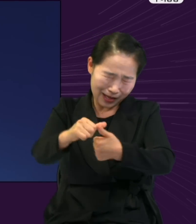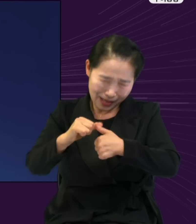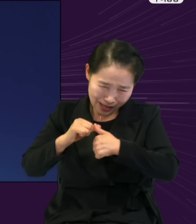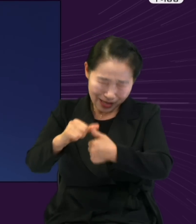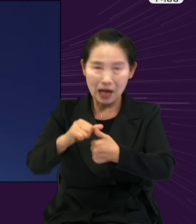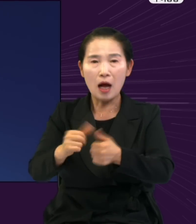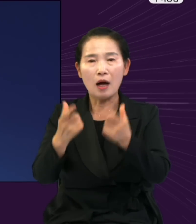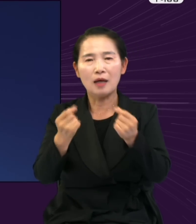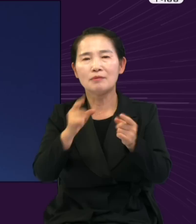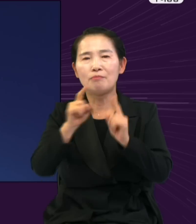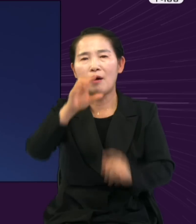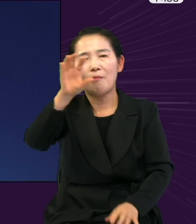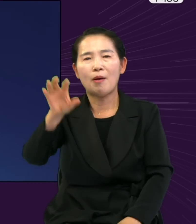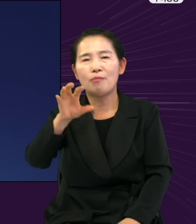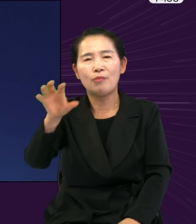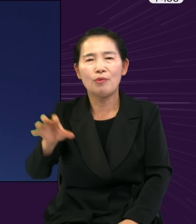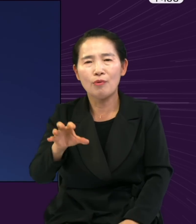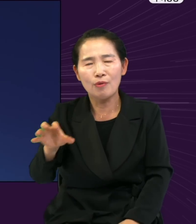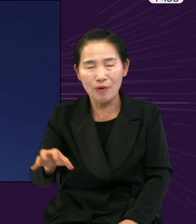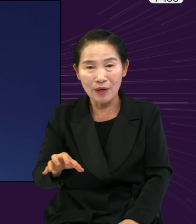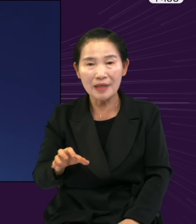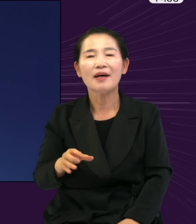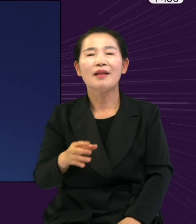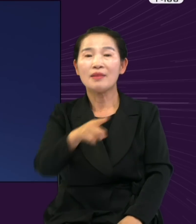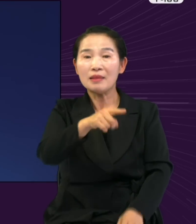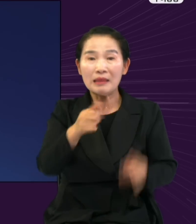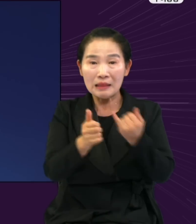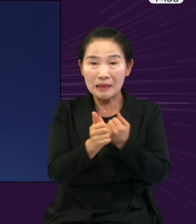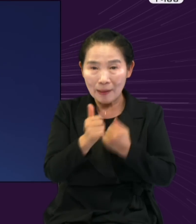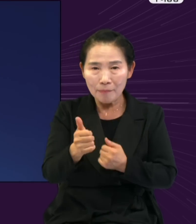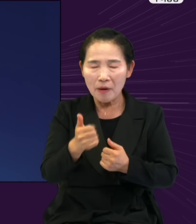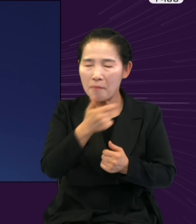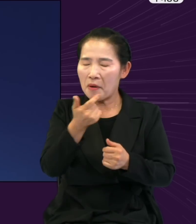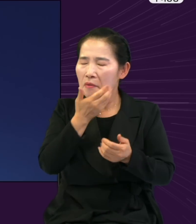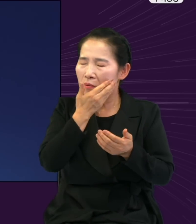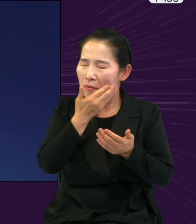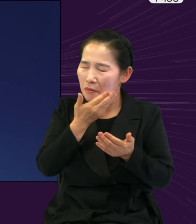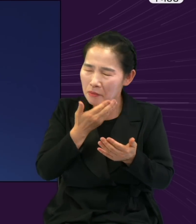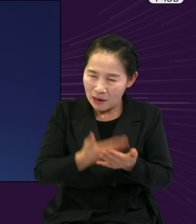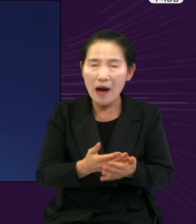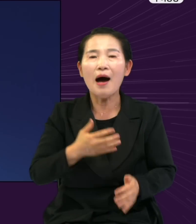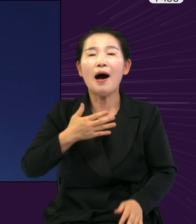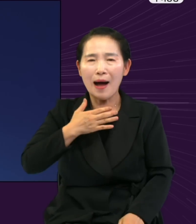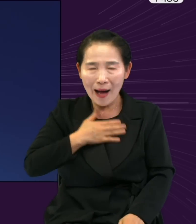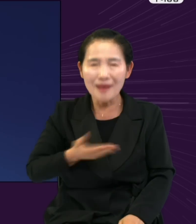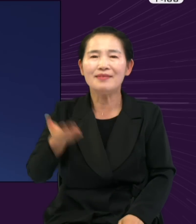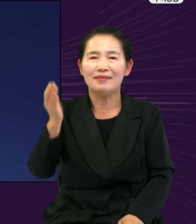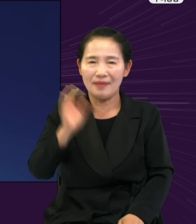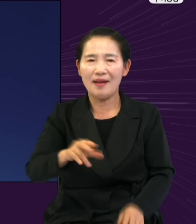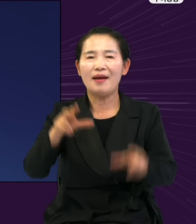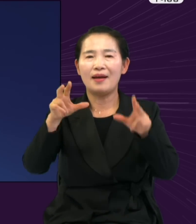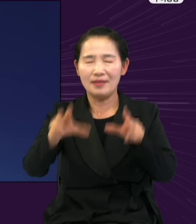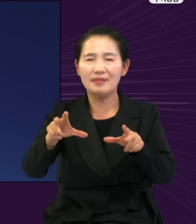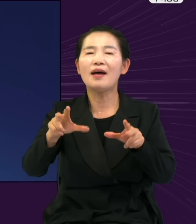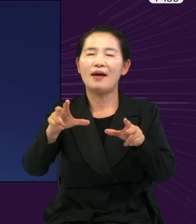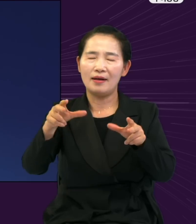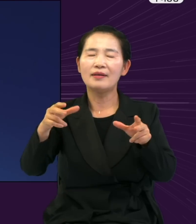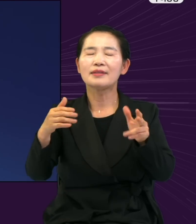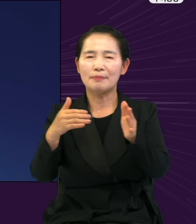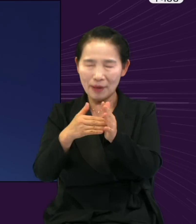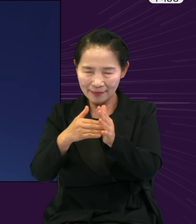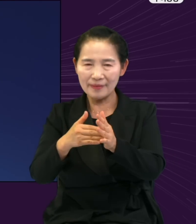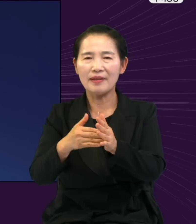하시는 거예요. 그가 너에게 얼마나 소중한 존재인지 내가 너무 잘 아는데 이제 그를 나에게